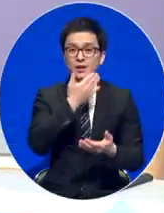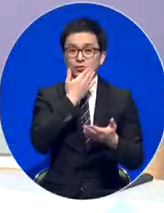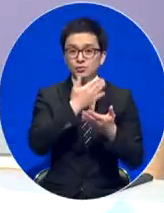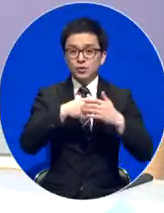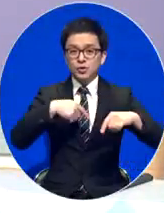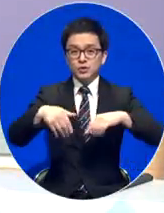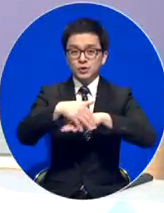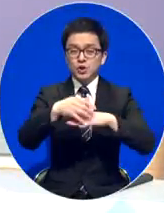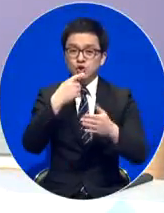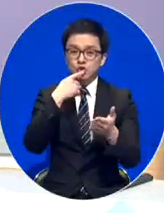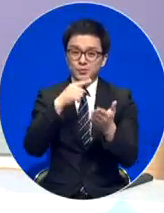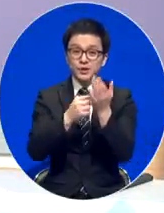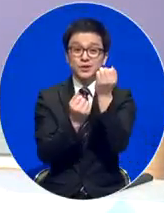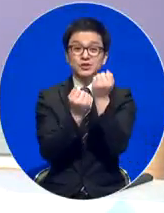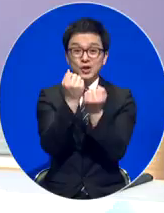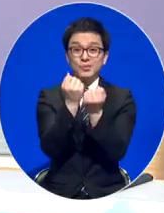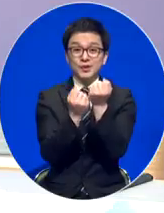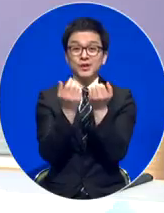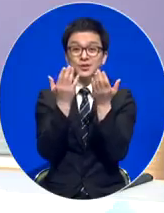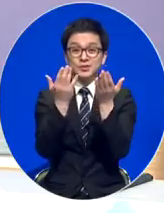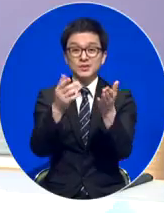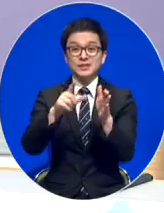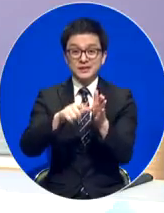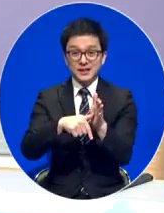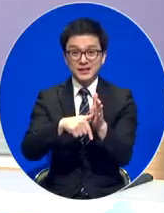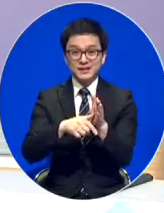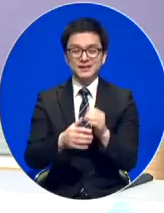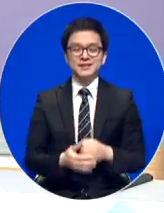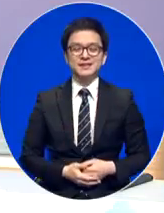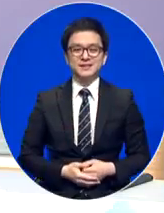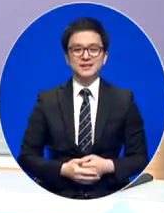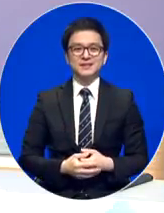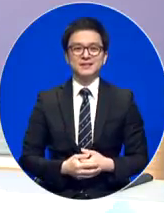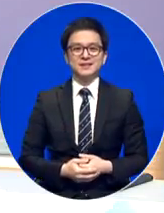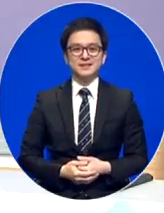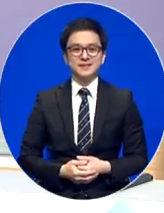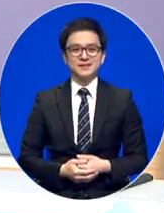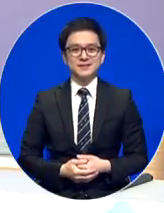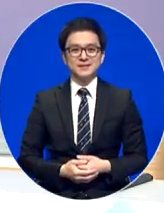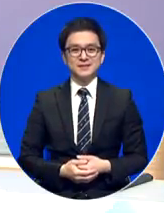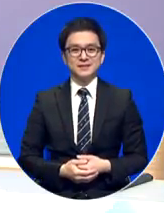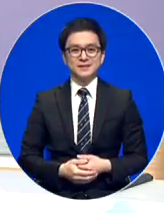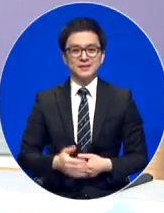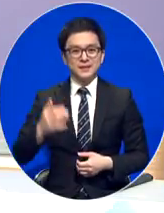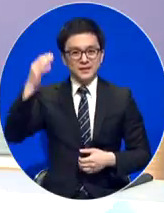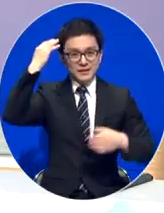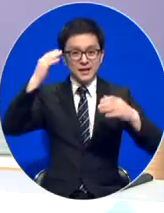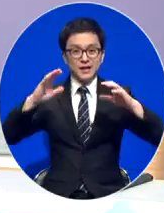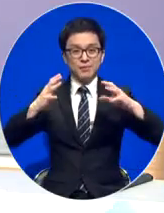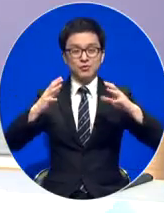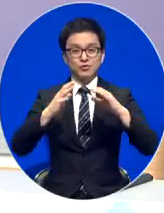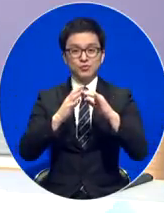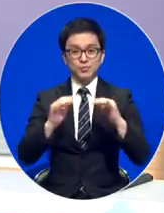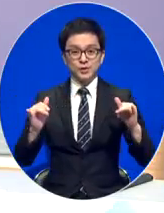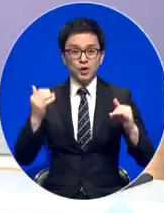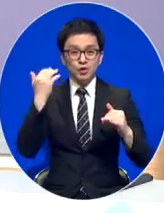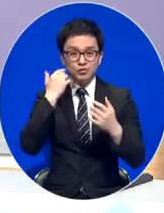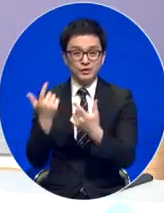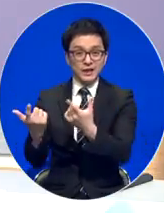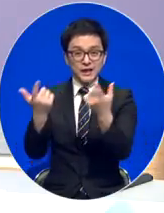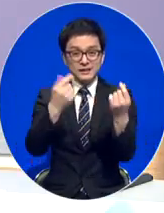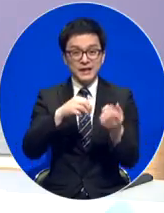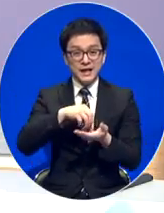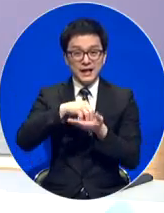계속해서 이슈를 알기 쉽고 또 깊이 있게 들여다보는 한눈에 보이는 정책 순서입니다. 대한민국 국민이라면